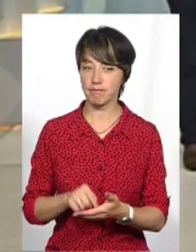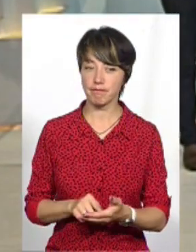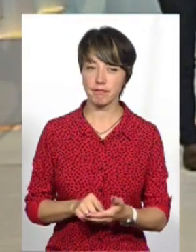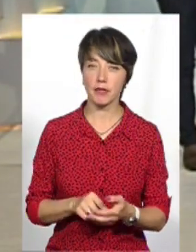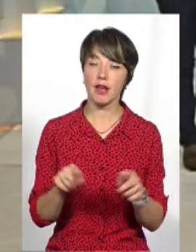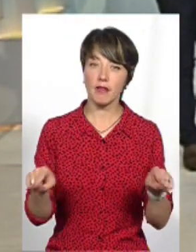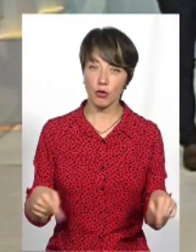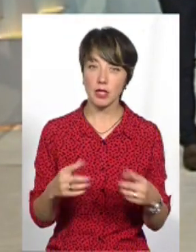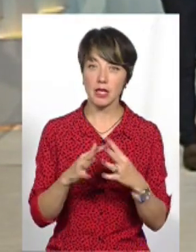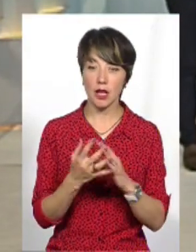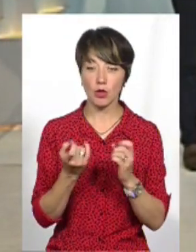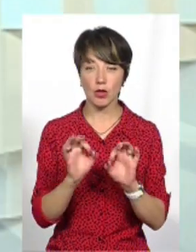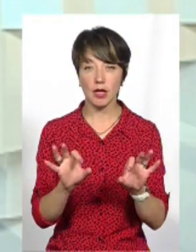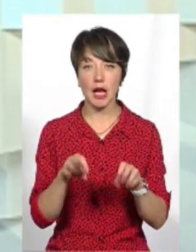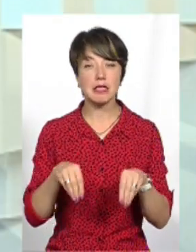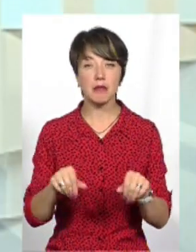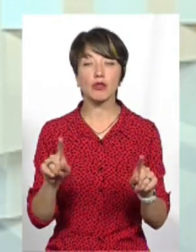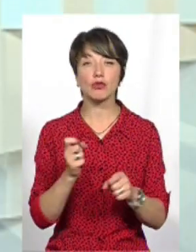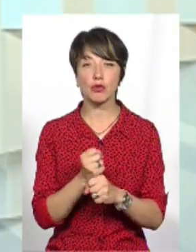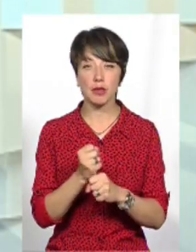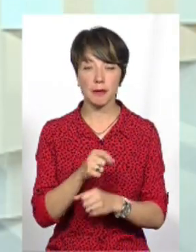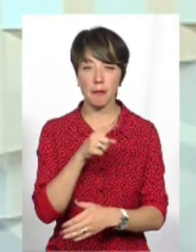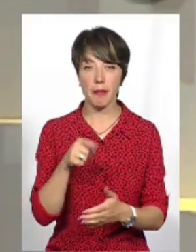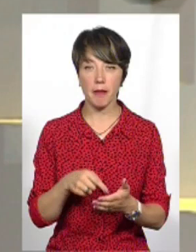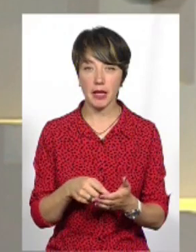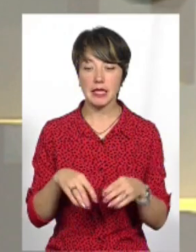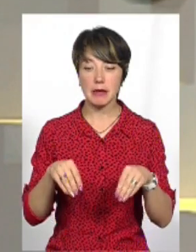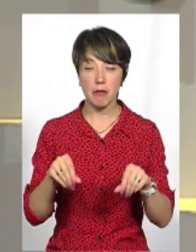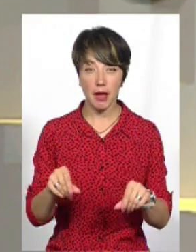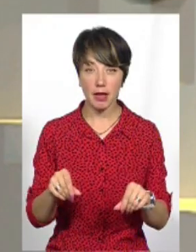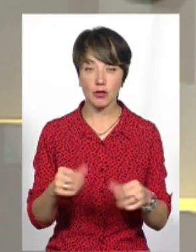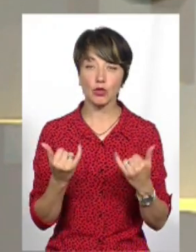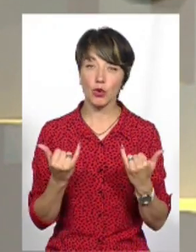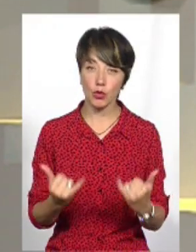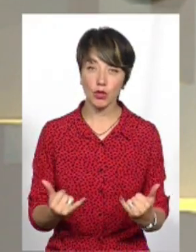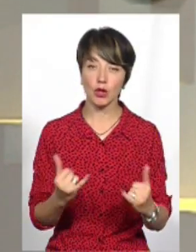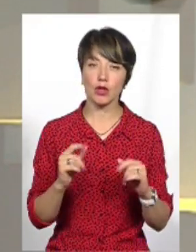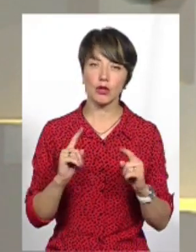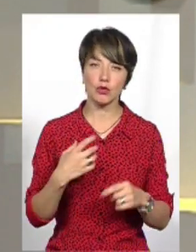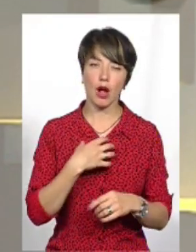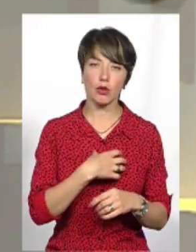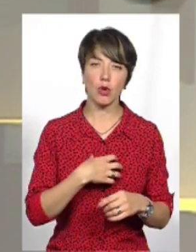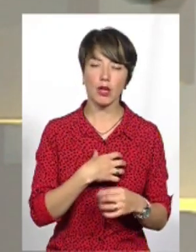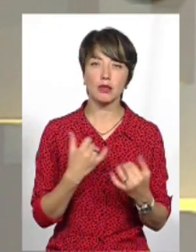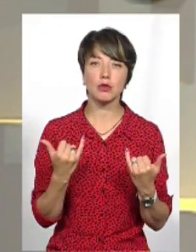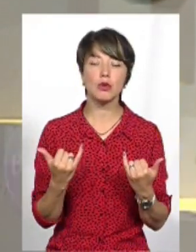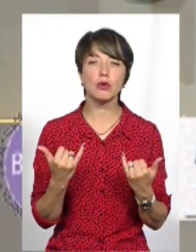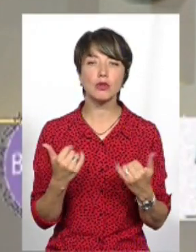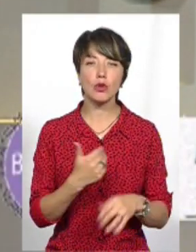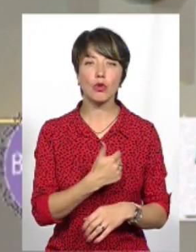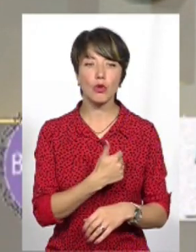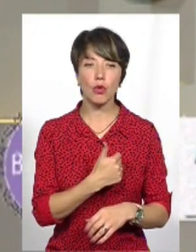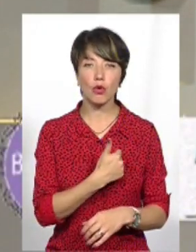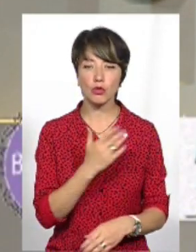Про відродження села ви вже дещо казали, а от землею що? Да, ну от дивіться, питання, земельне питання сьогодні надзвичайно актуальне. От сьогодні